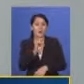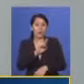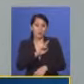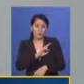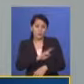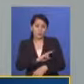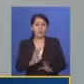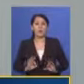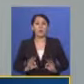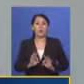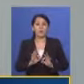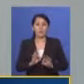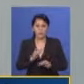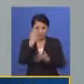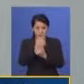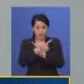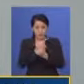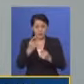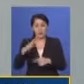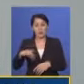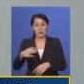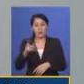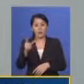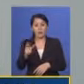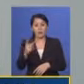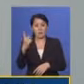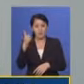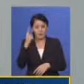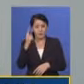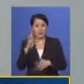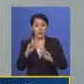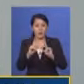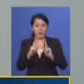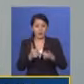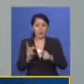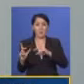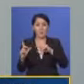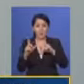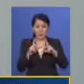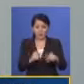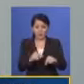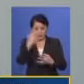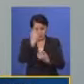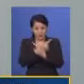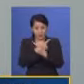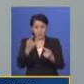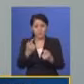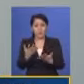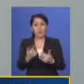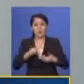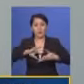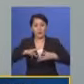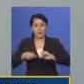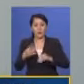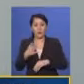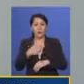қабылдау туралы хабарландыру орналастырдым. Кейін адамдарға хабарласып, келісім шартты жібердім. Олар өздері туралы мәліметтерді берді. Нәтижесінде